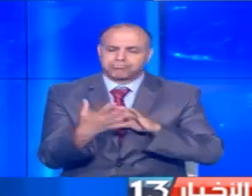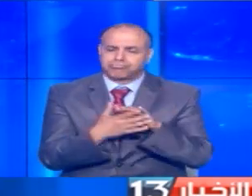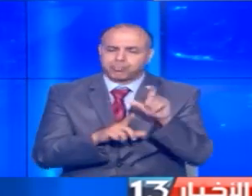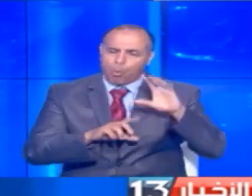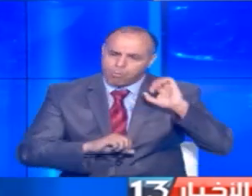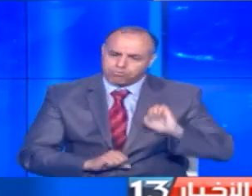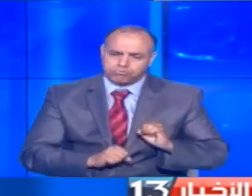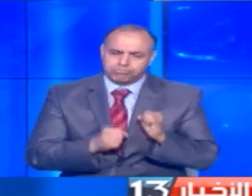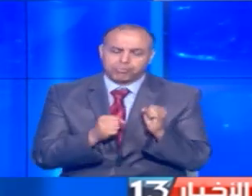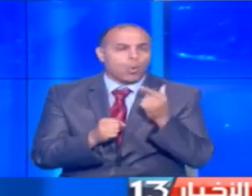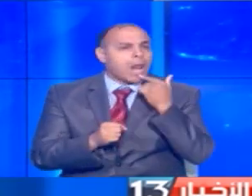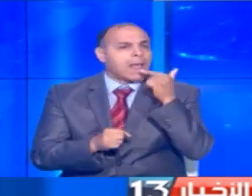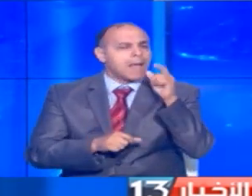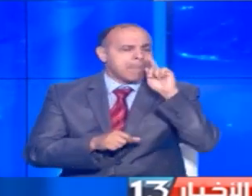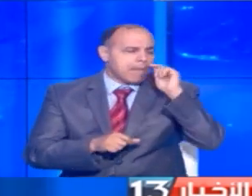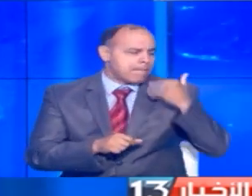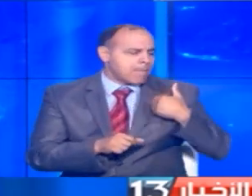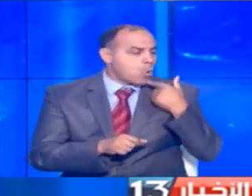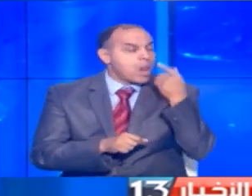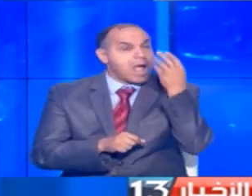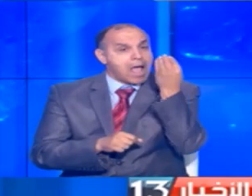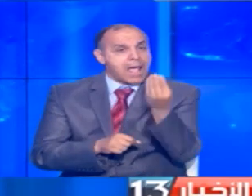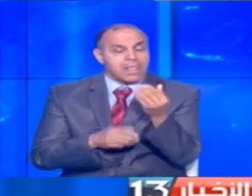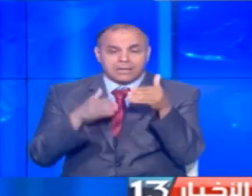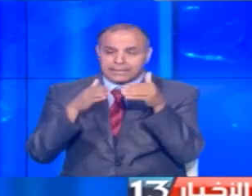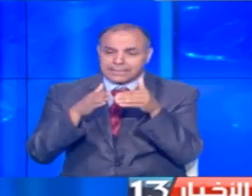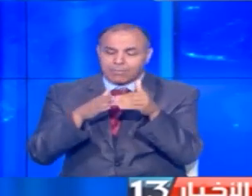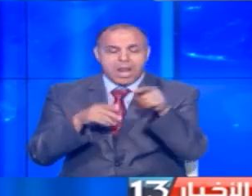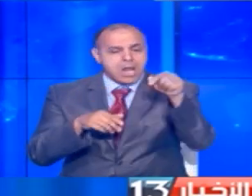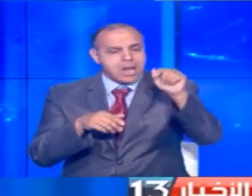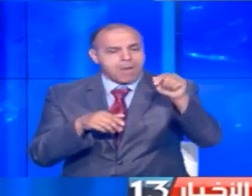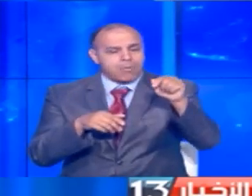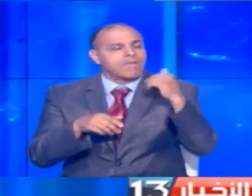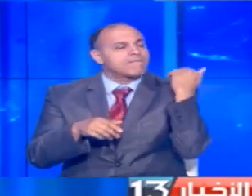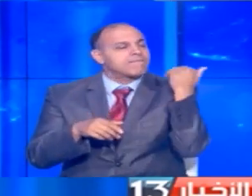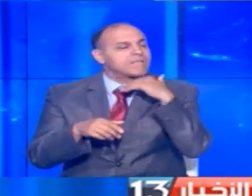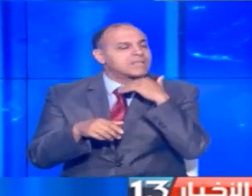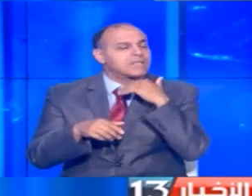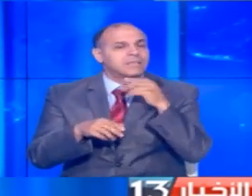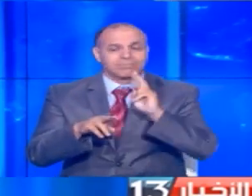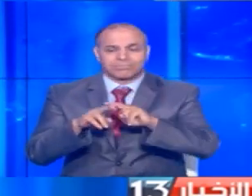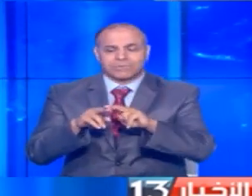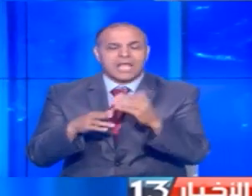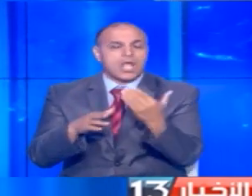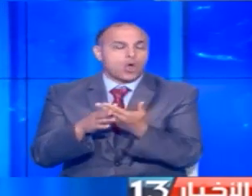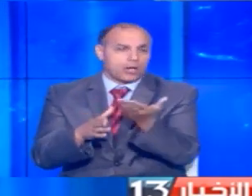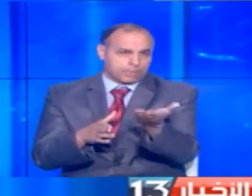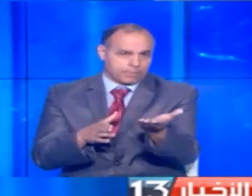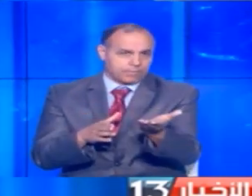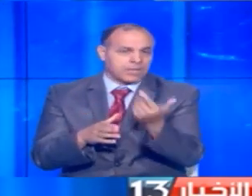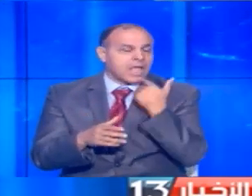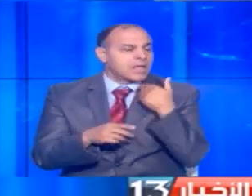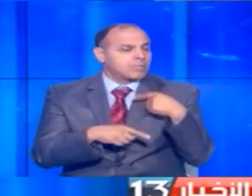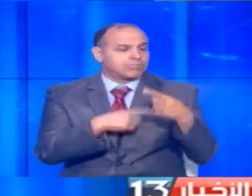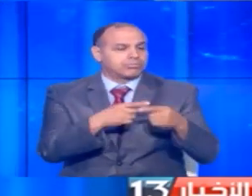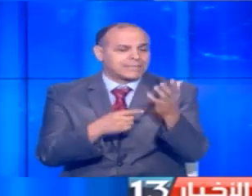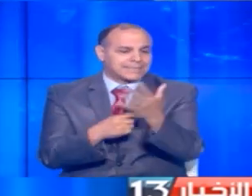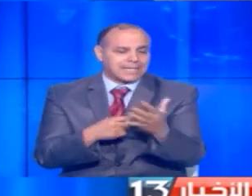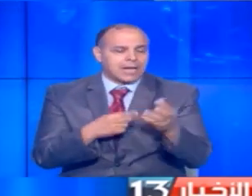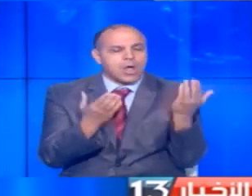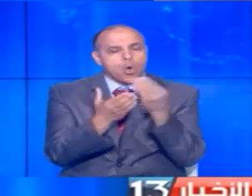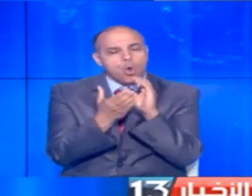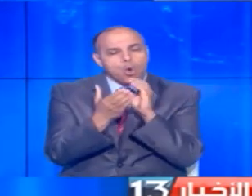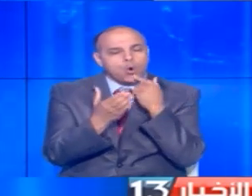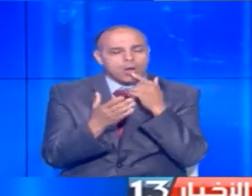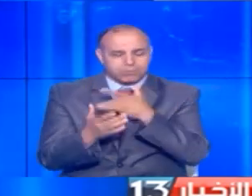الاستياء والاحتقان لدى الأولياء الذين طالبوا بضرورة التعجيل في صيانة هذه المدرسة حتى يستأنف أبنائهم الدروس